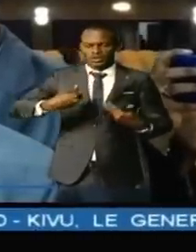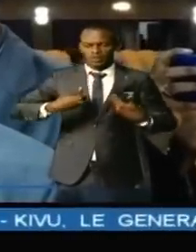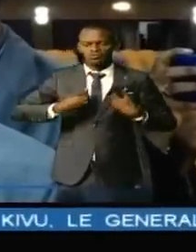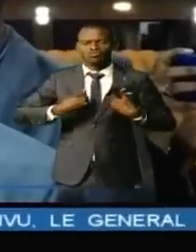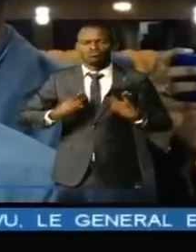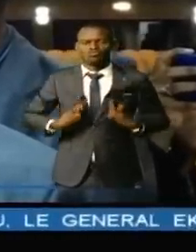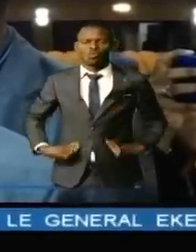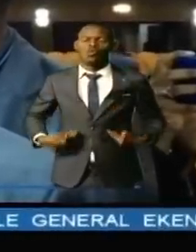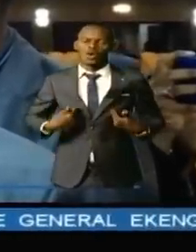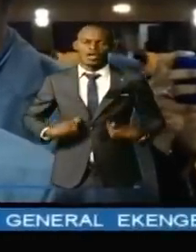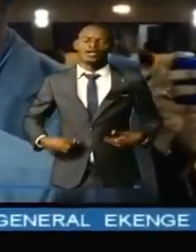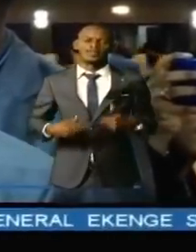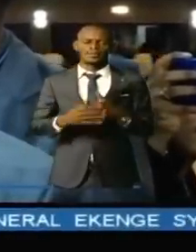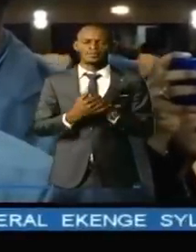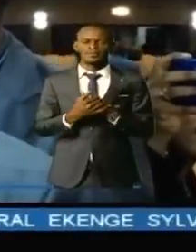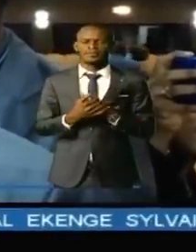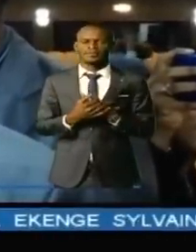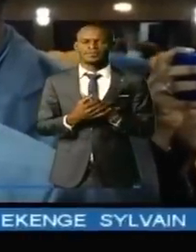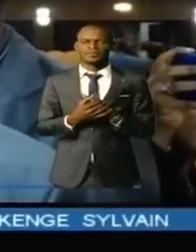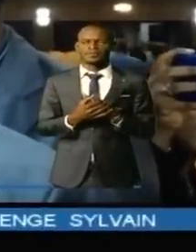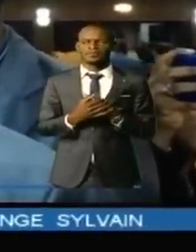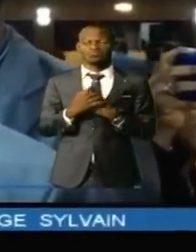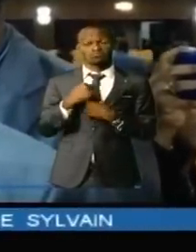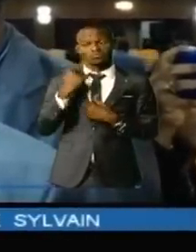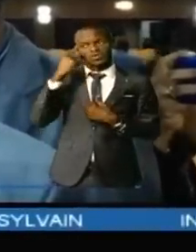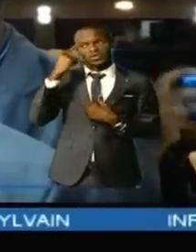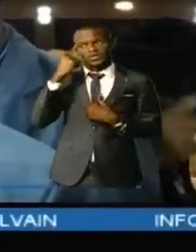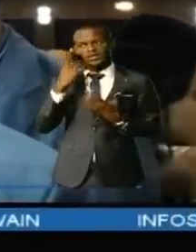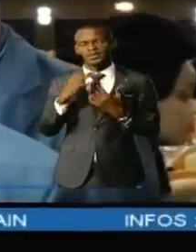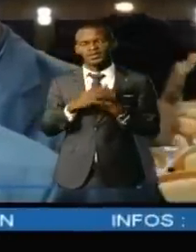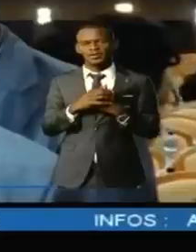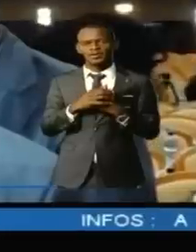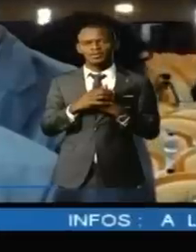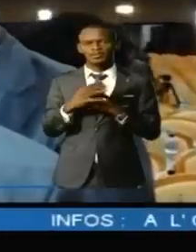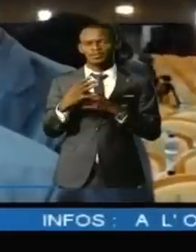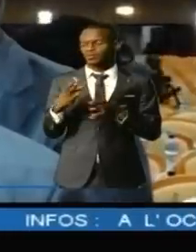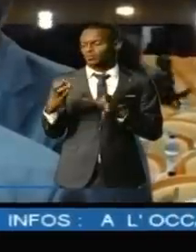ma modeste personne. Vous savez, la fonction à laquelle je suis appelé